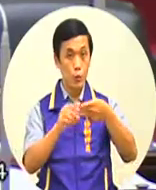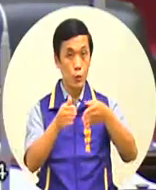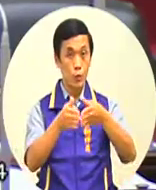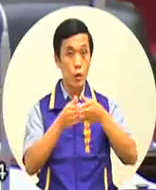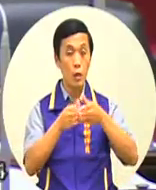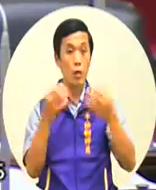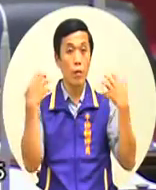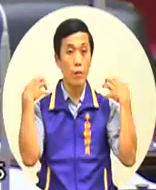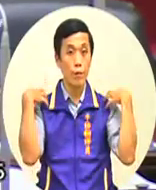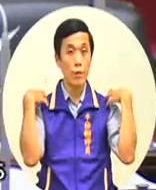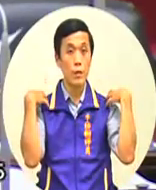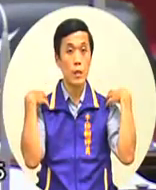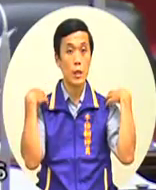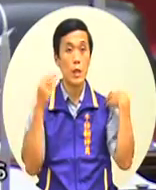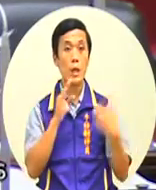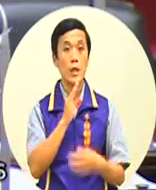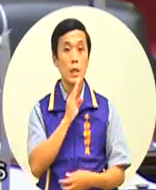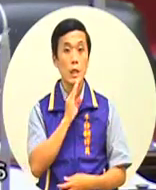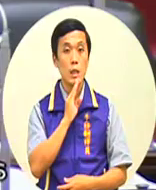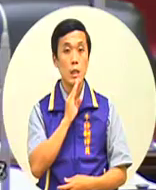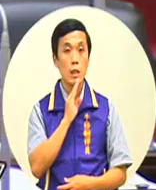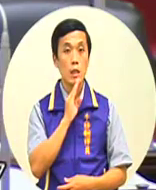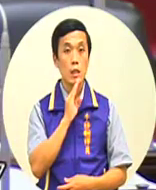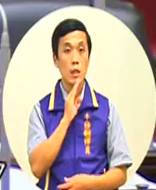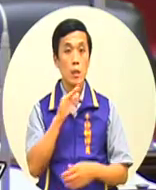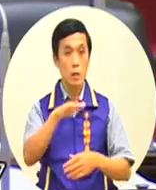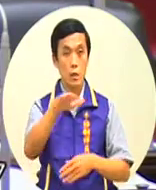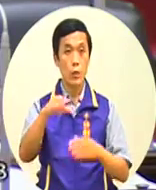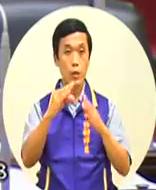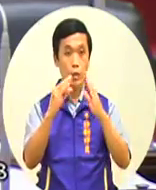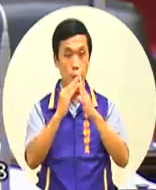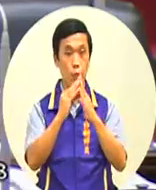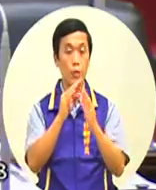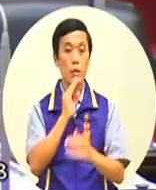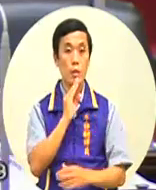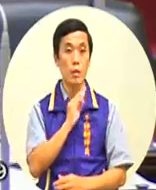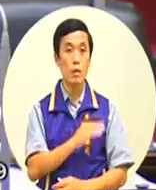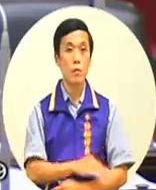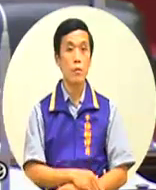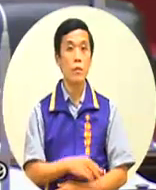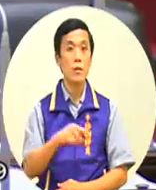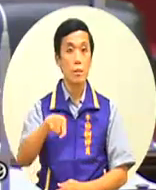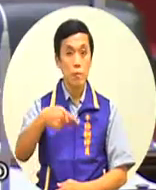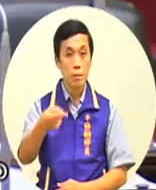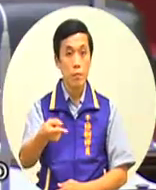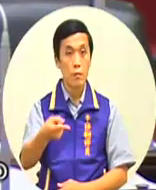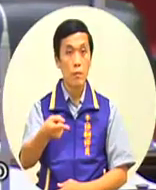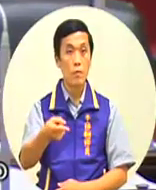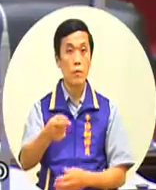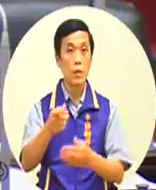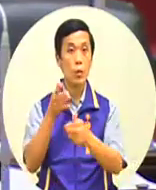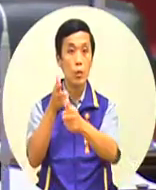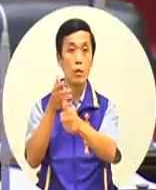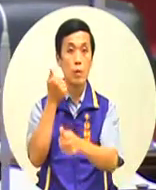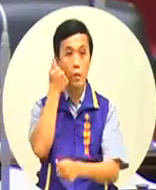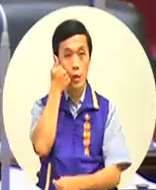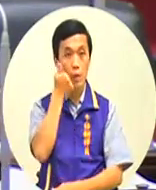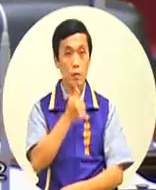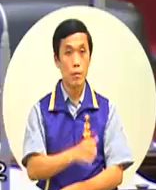负责的单位还是在社会局的部分。接下来我来请教那个